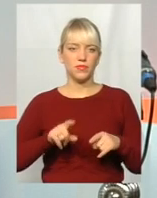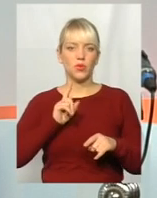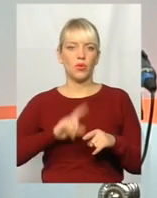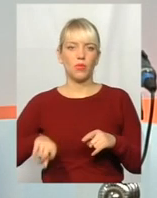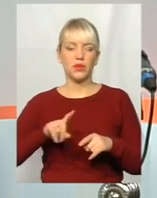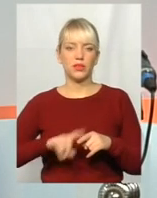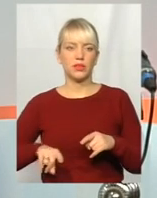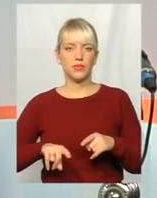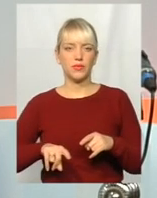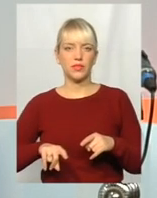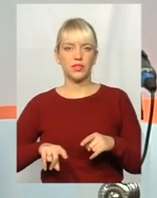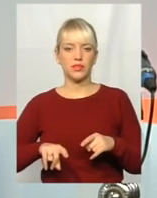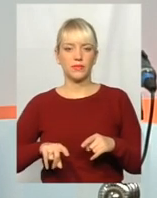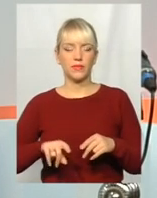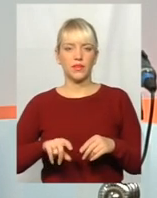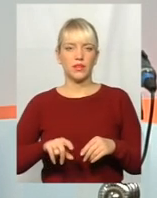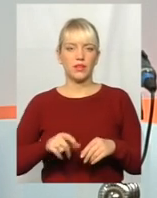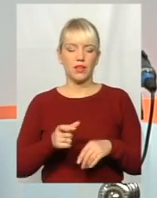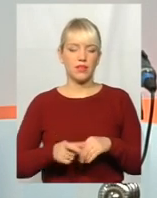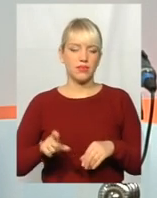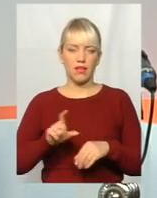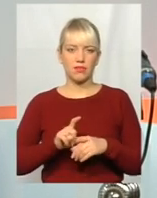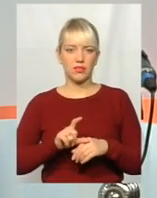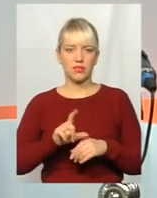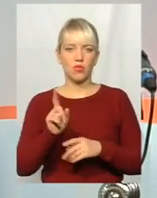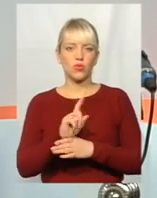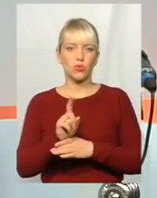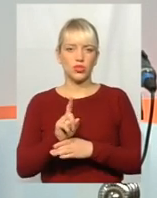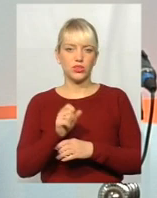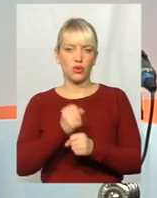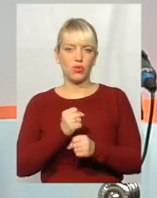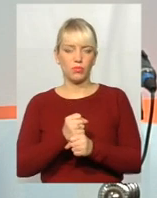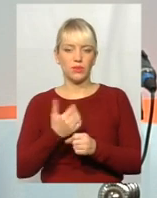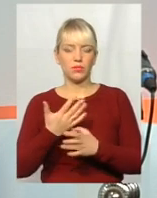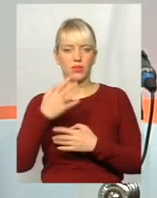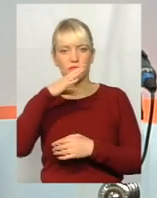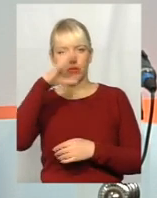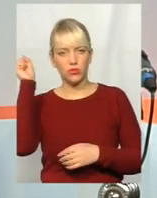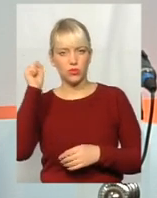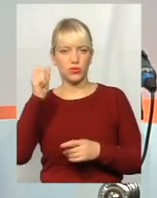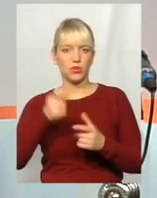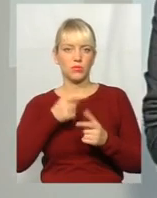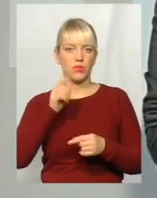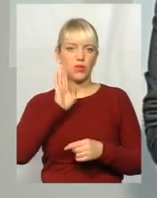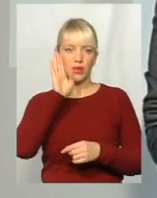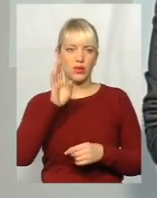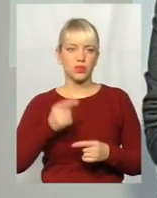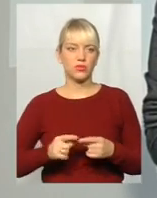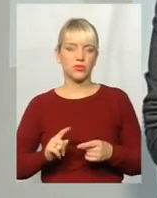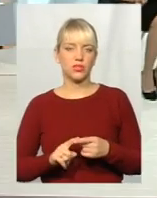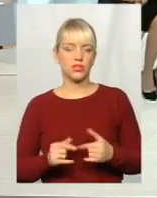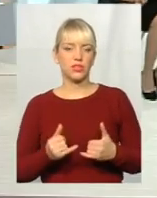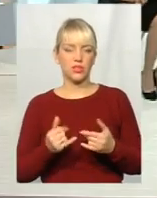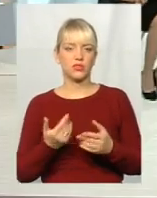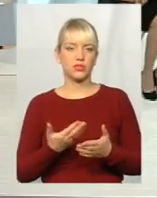оперативних надурочних робіт, тобто і вночі, і такого раннього, значить, ранку. Для того потрібні ці підсобні приміщення,